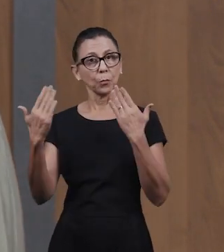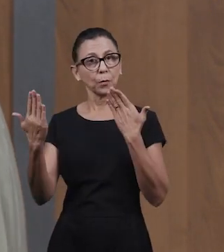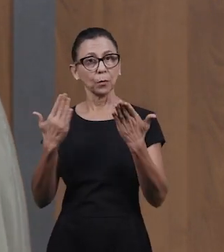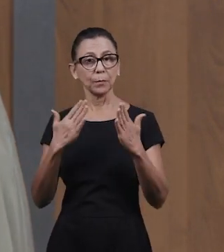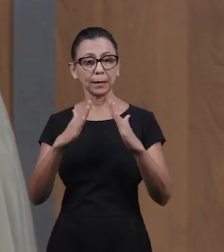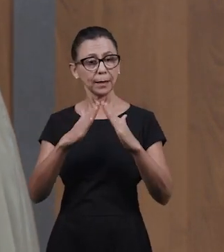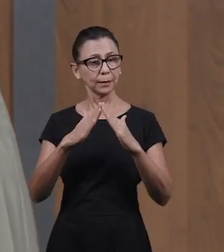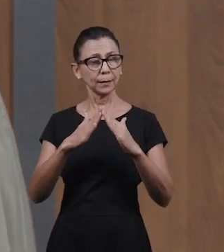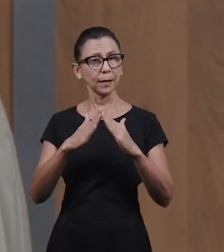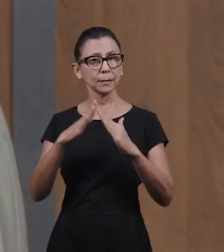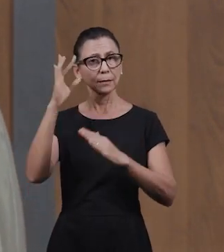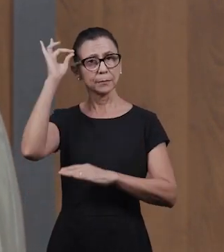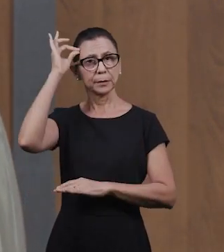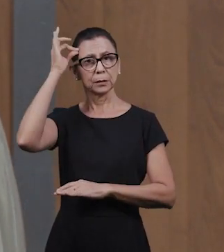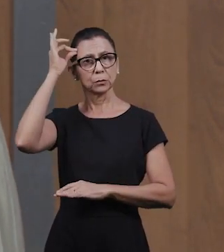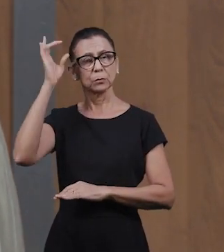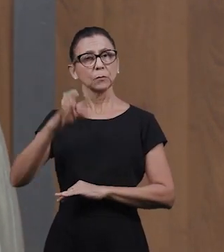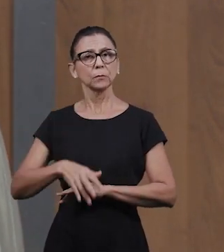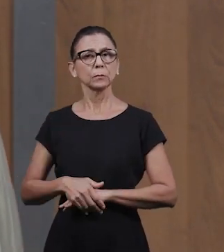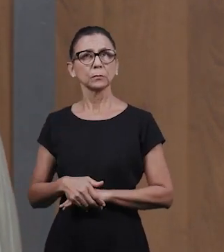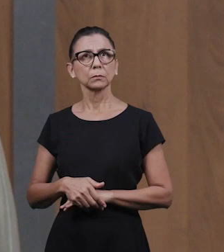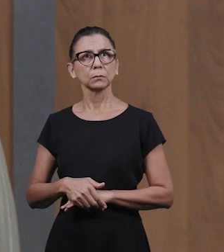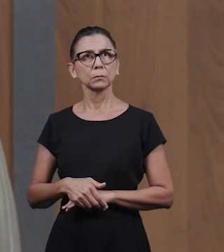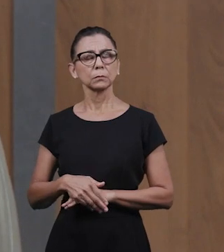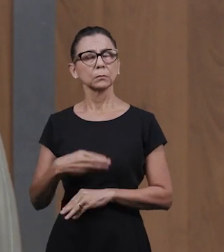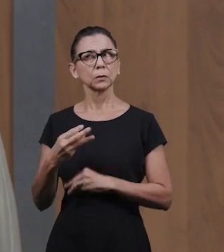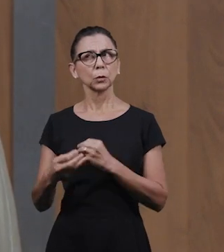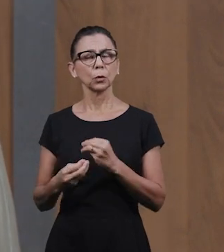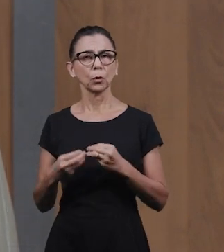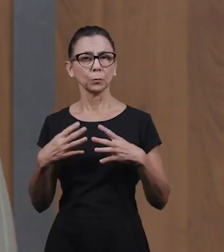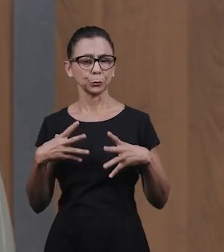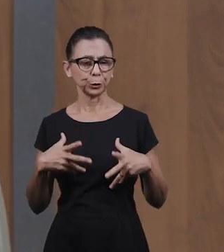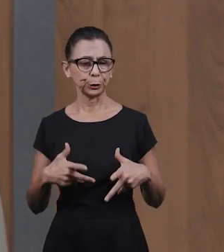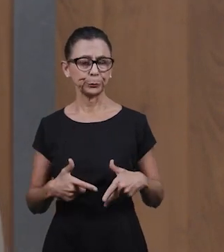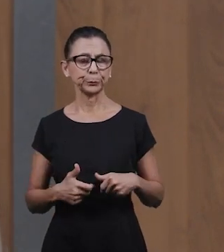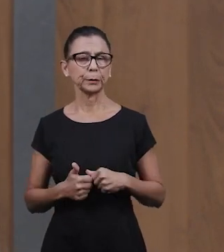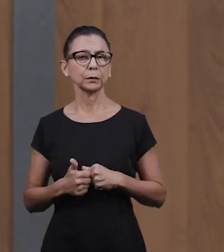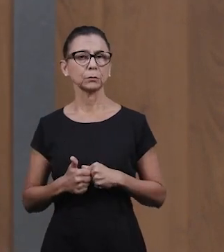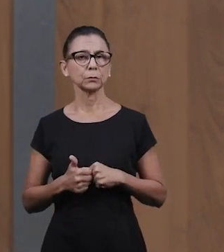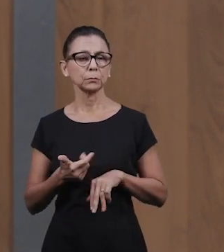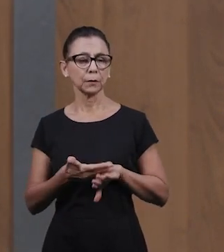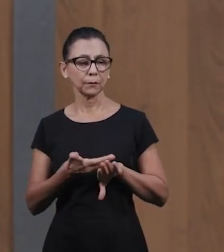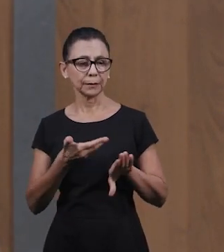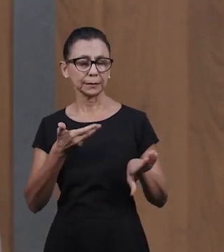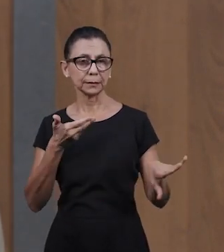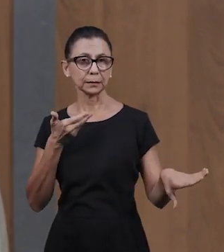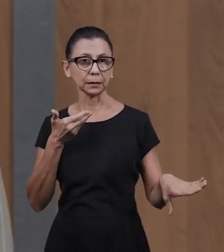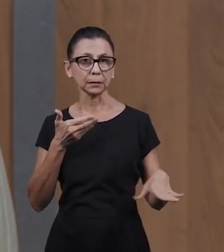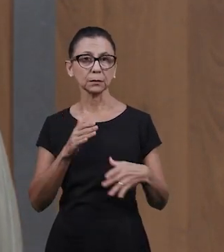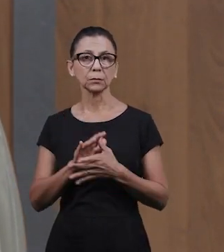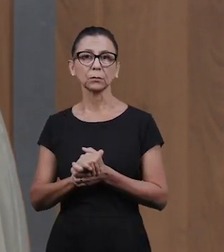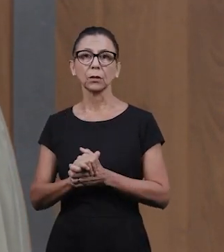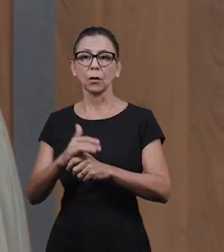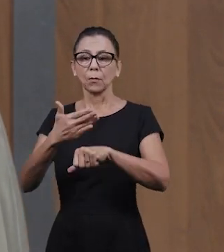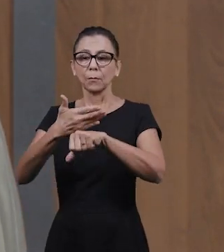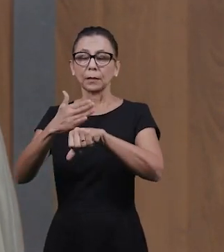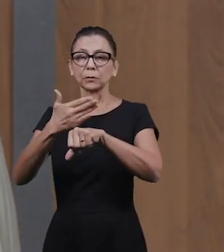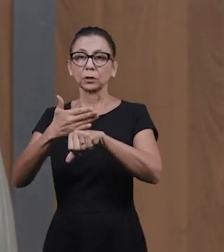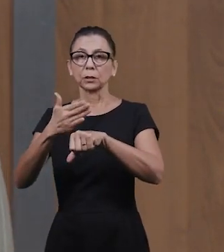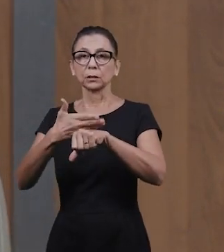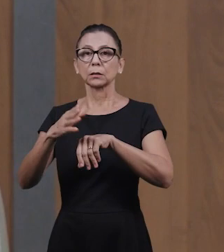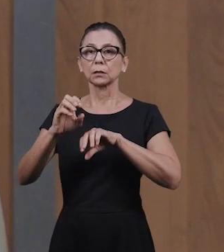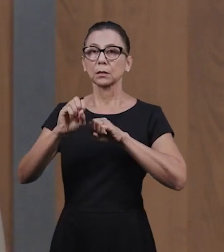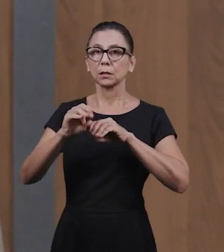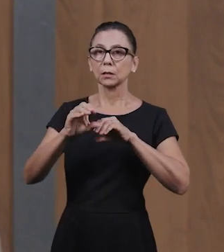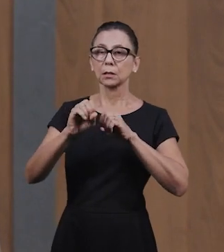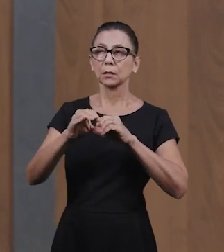maison spirituelle bien soignée. Et comment nous pouvons faire ça? En écoutant et en pratiquant la parole de Dieu. Quand nous